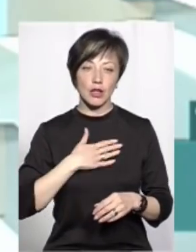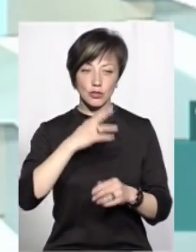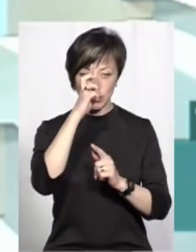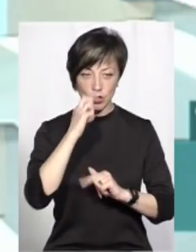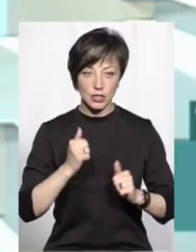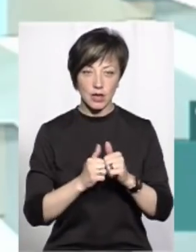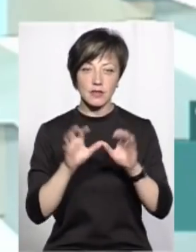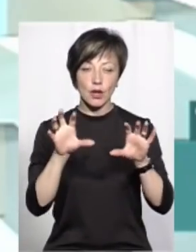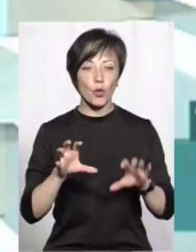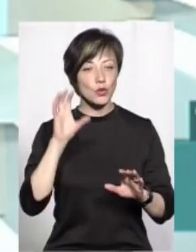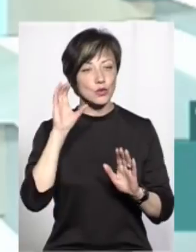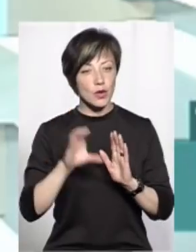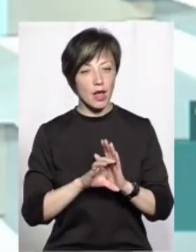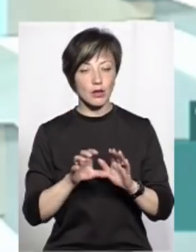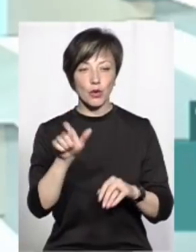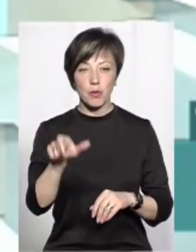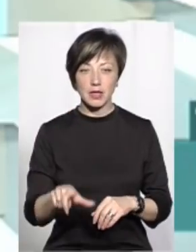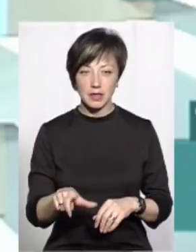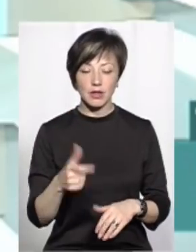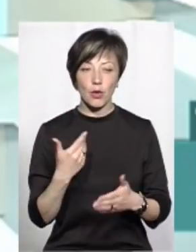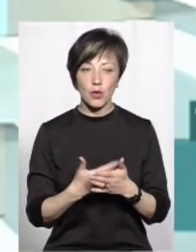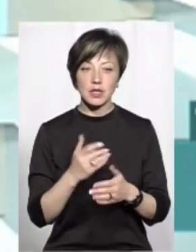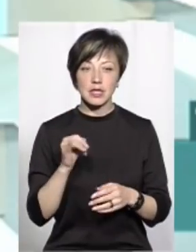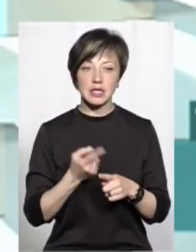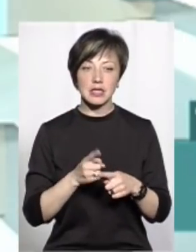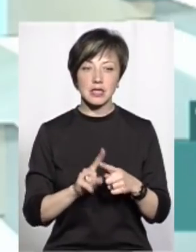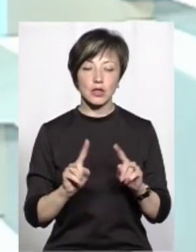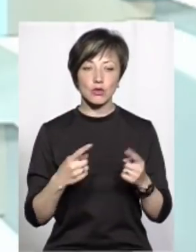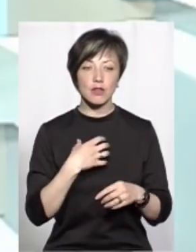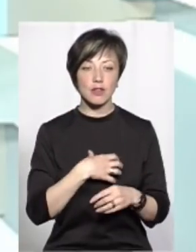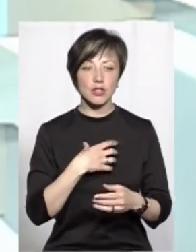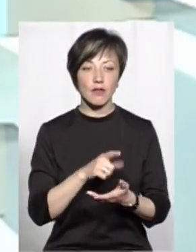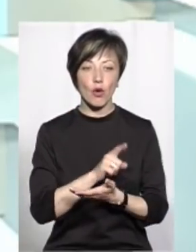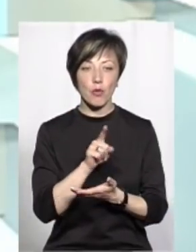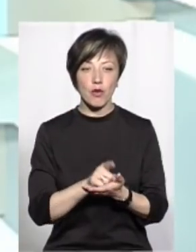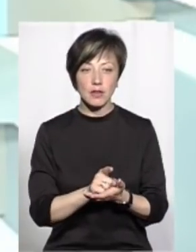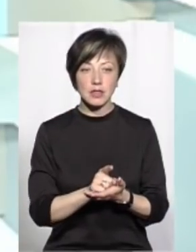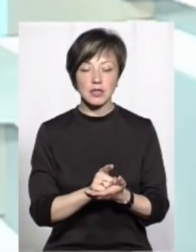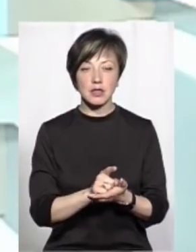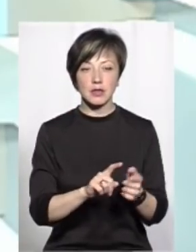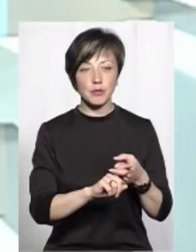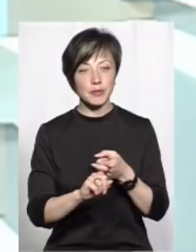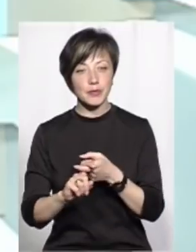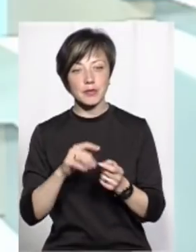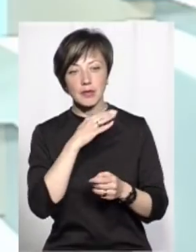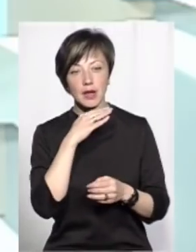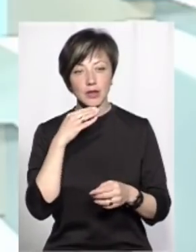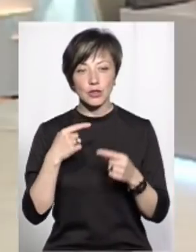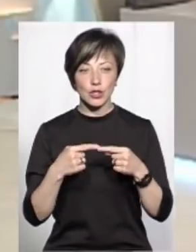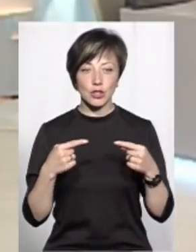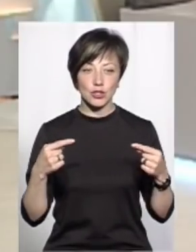держави, законослухняного громадянина. Ось, і це дуже важливий обов'язок, який за собою тягне багато інших